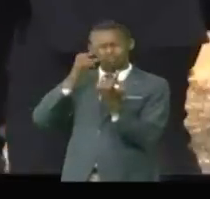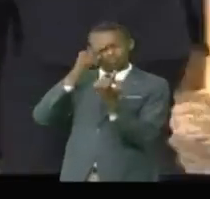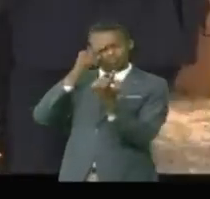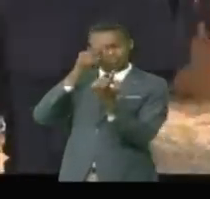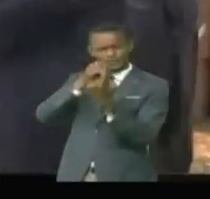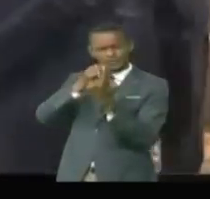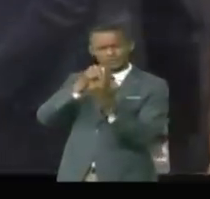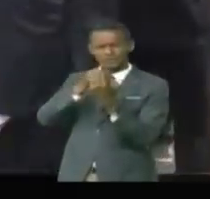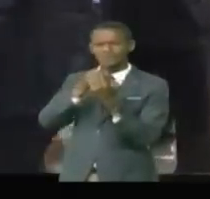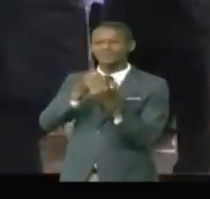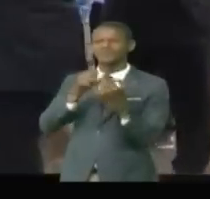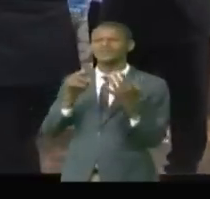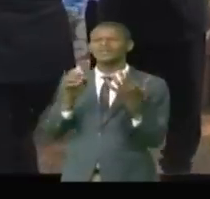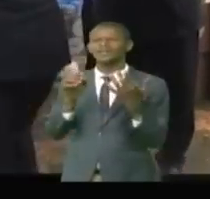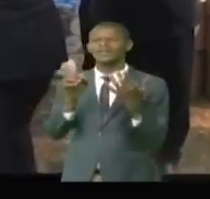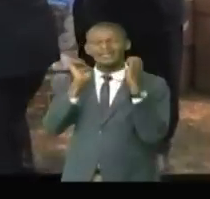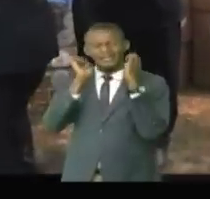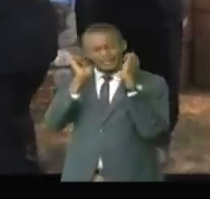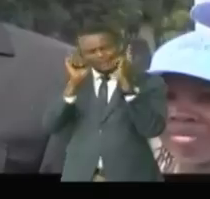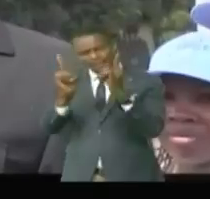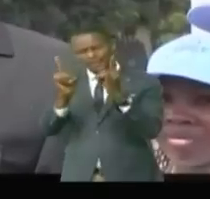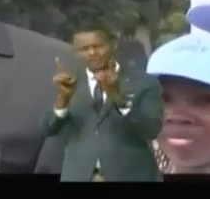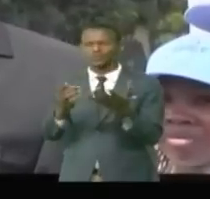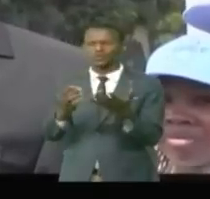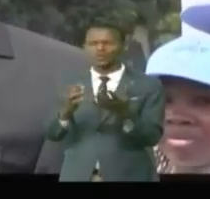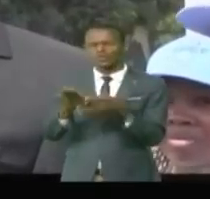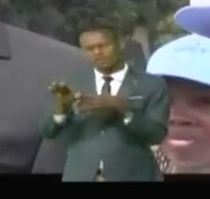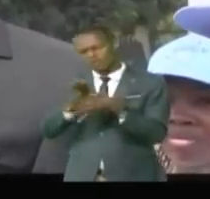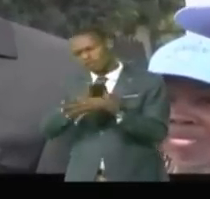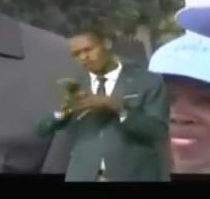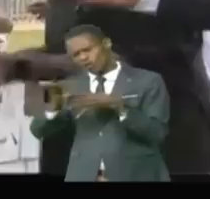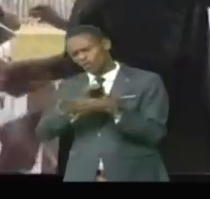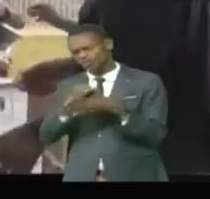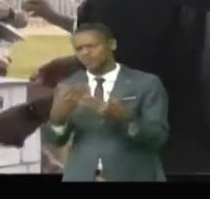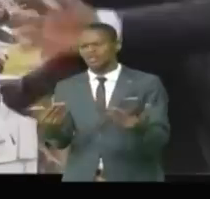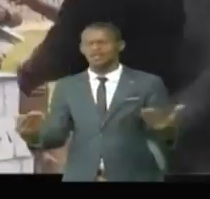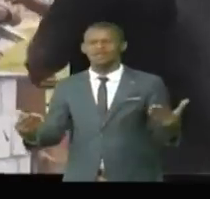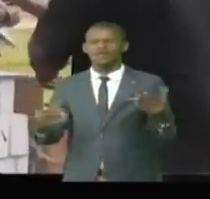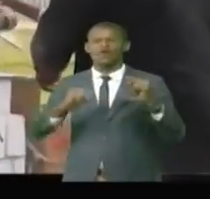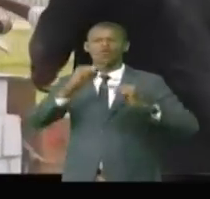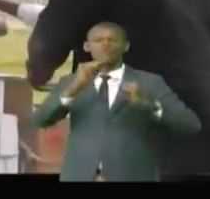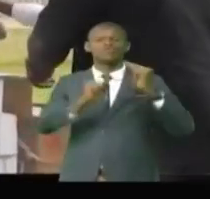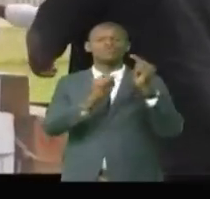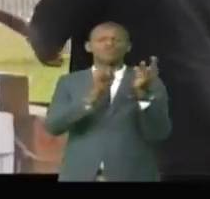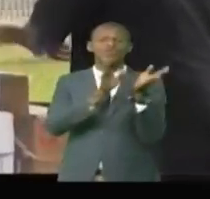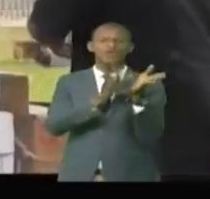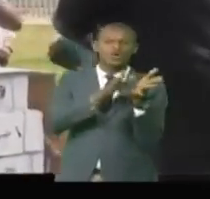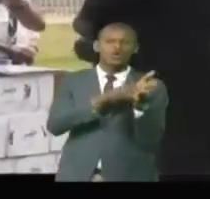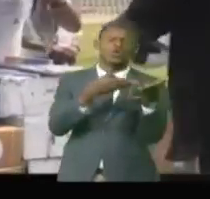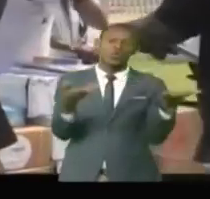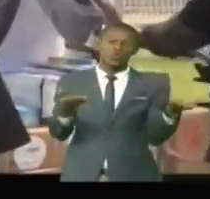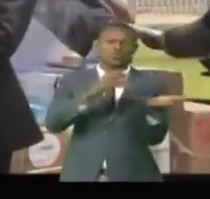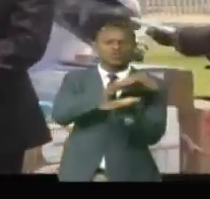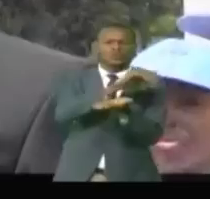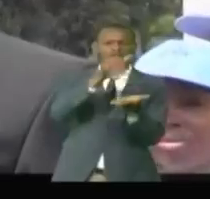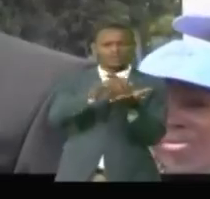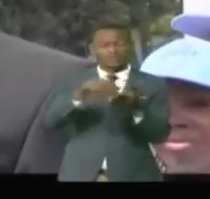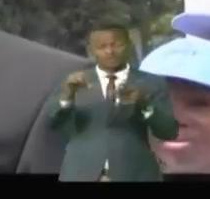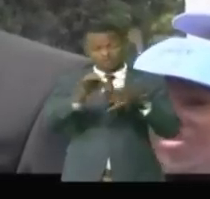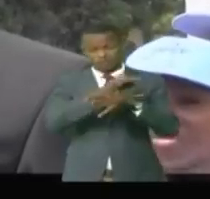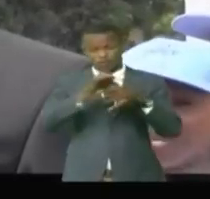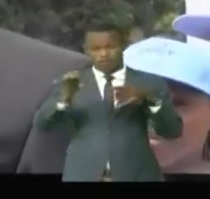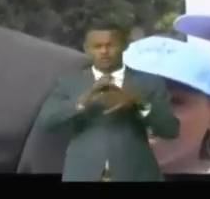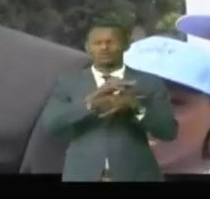congolais. Au niveau de l'école, au niveau de la formation dans les centres de formation et au